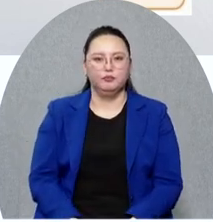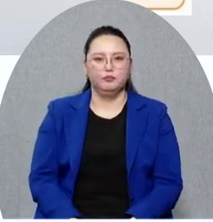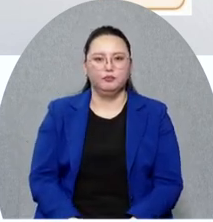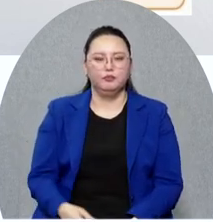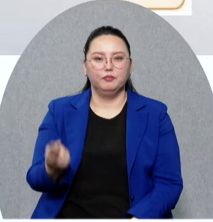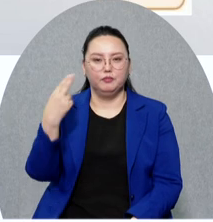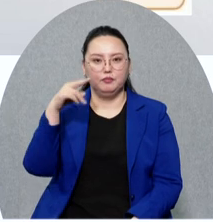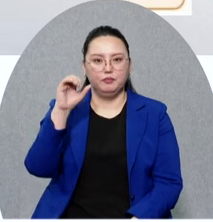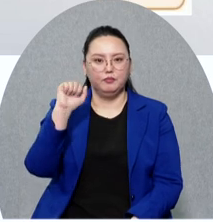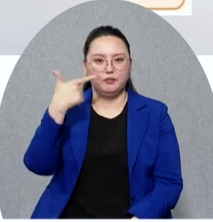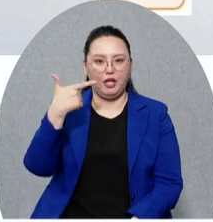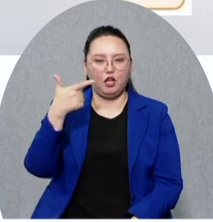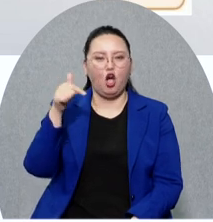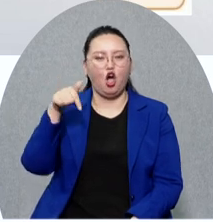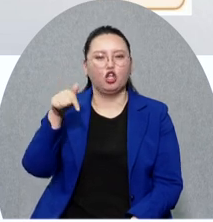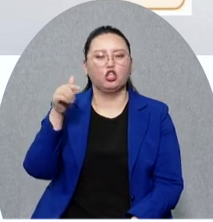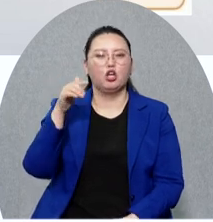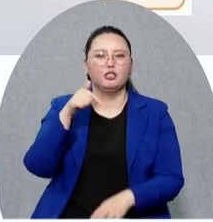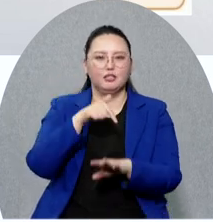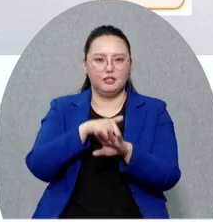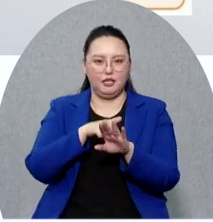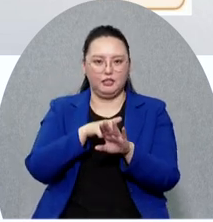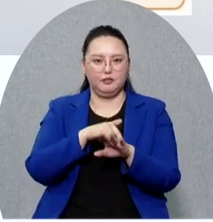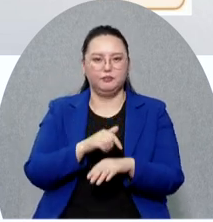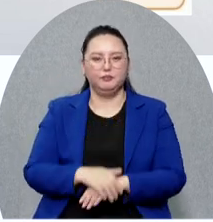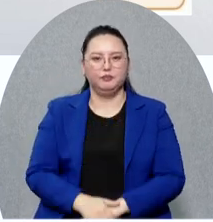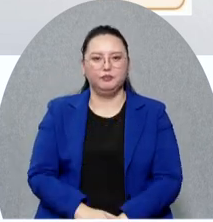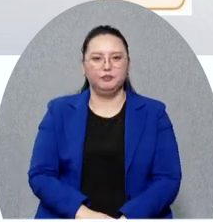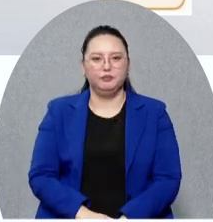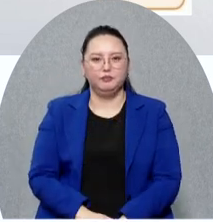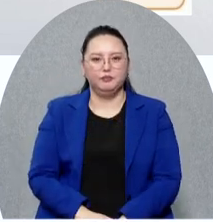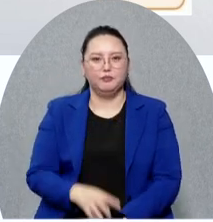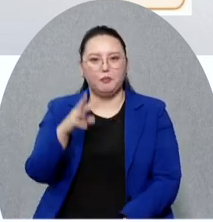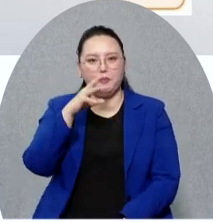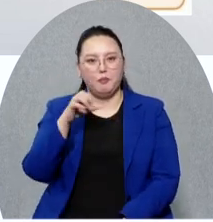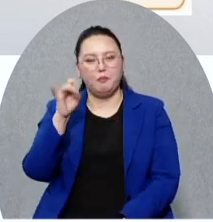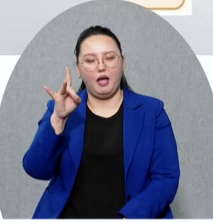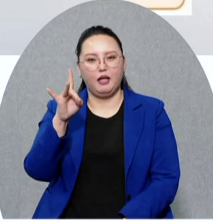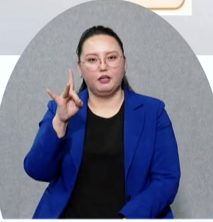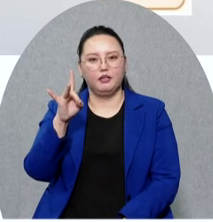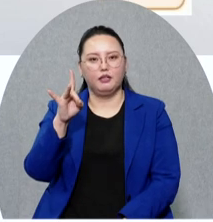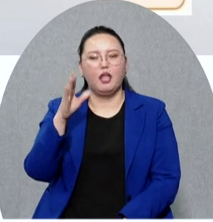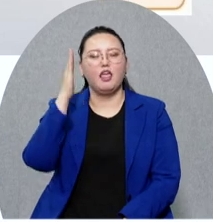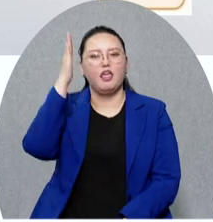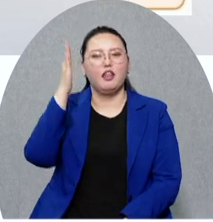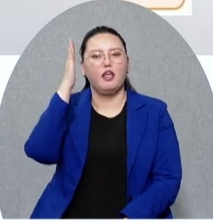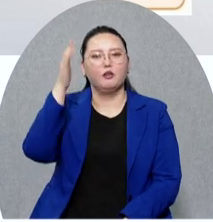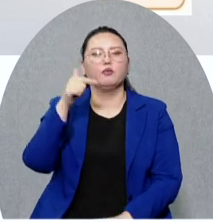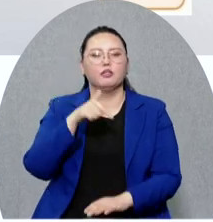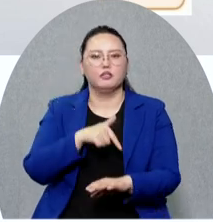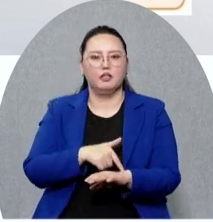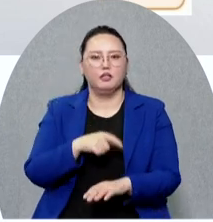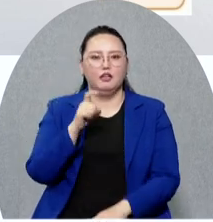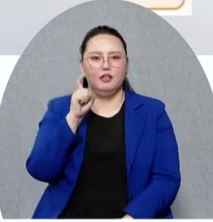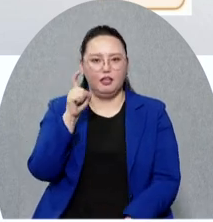а даг гэдэг нь бол одоо цагийн утгатай, даг байнга үлдэх одоо цаг. А мар гэвэл боломжит ирээдүй цаг,